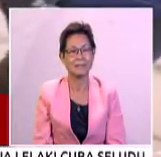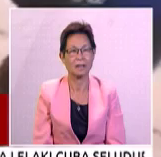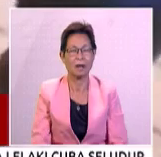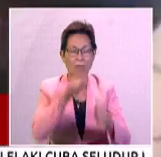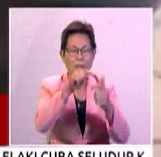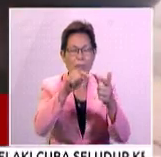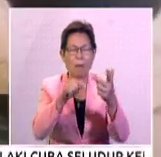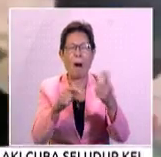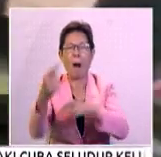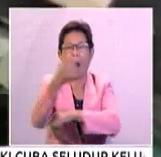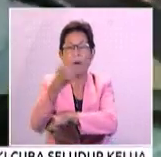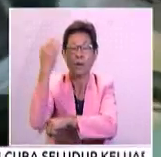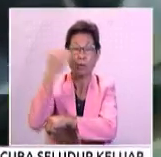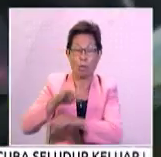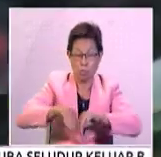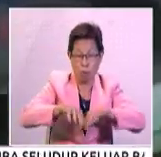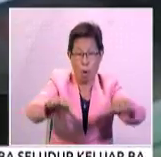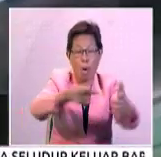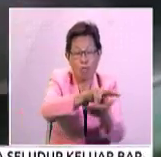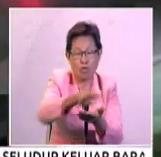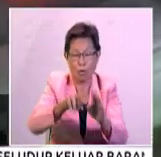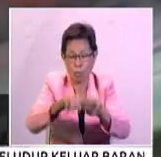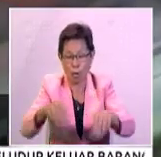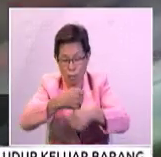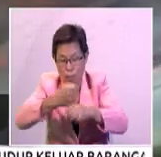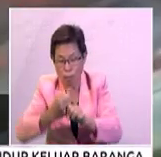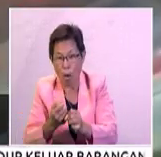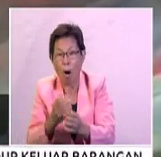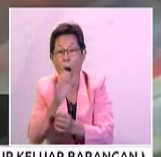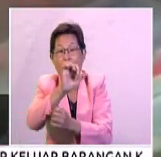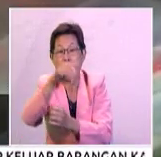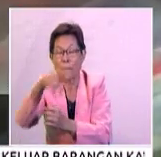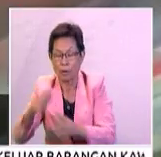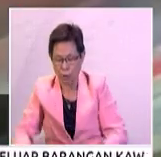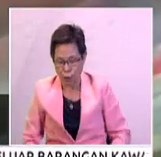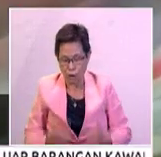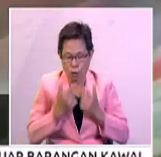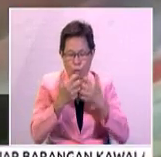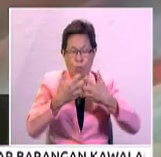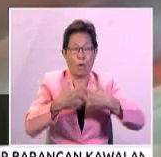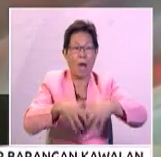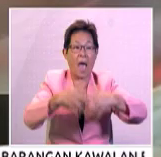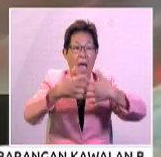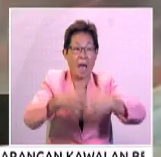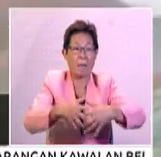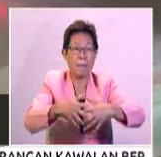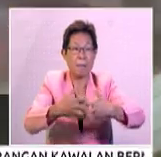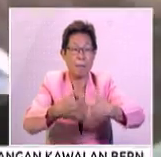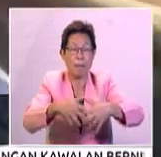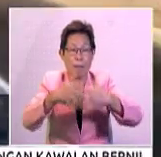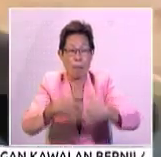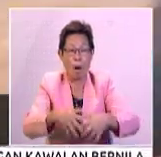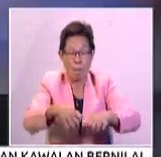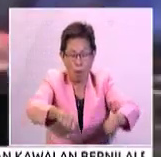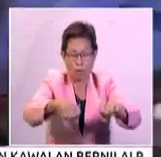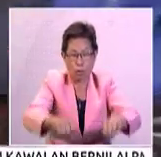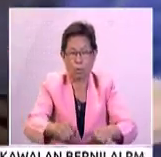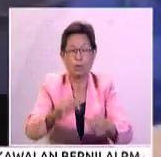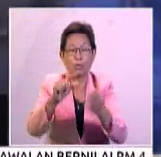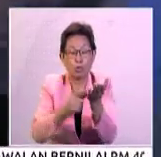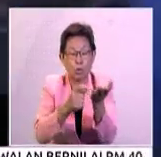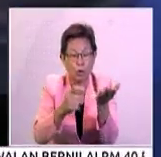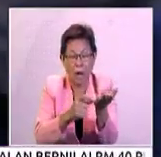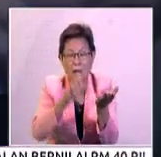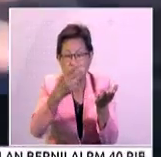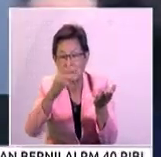Beberapa hari lalu tular video pelajar mencipta aplikasi menghidupkan enjin motosikal menggunakan kad yang dilengkapi dengan chip